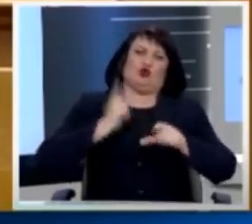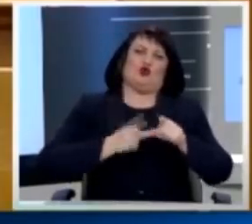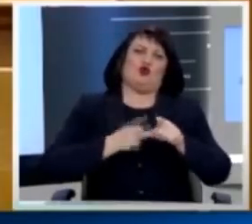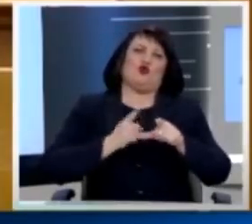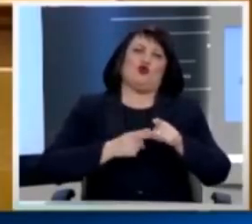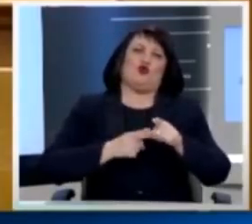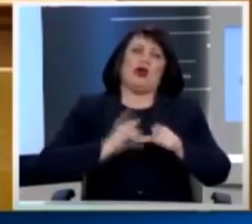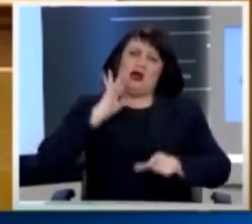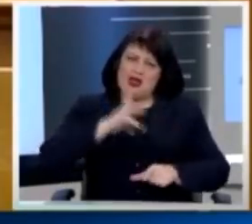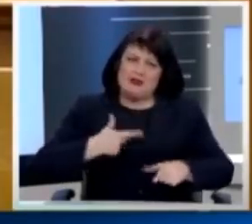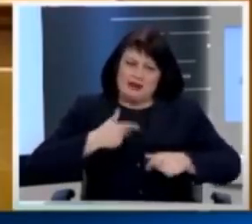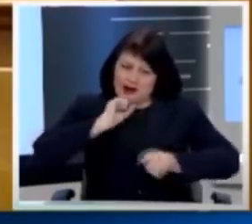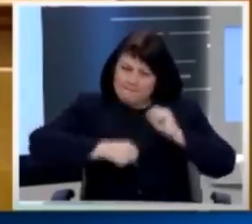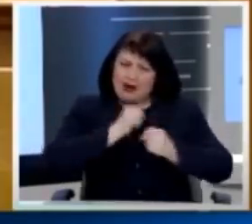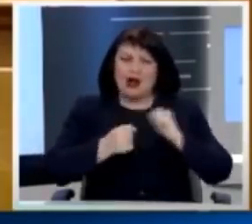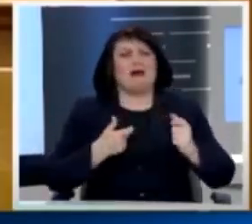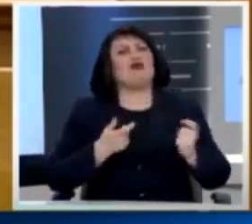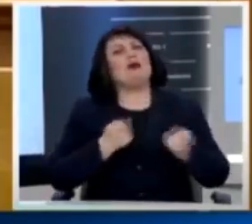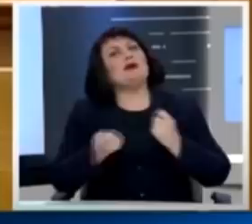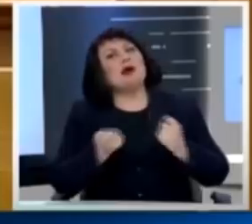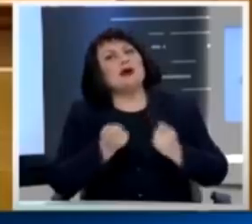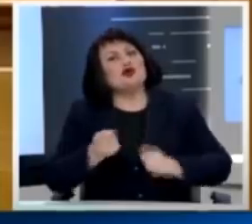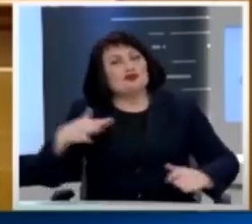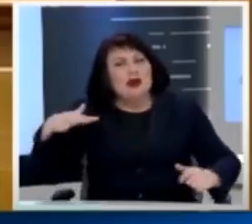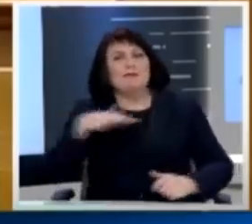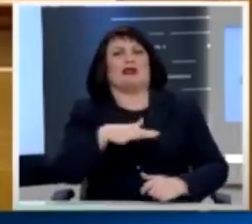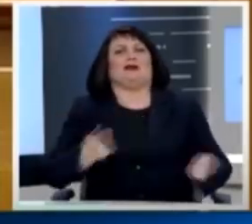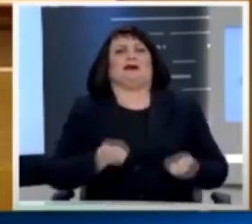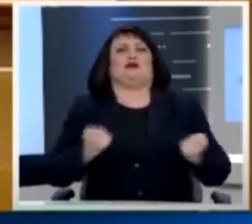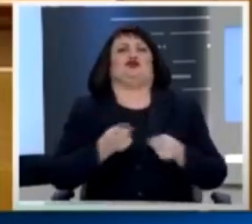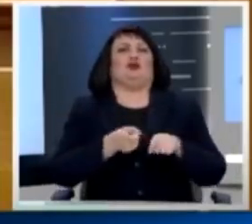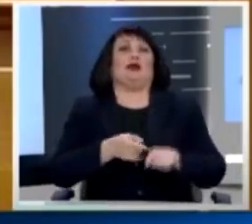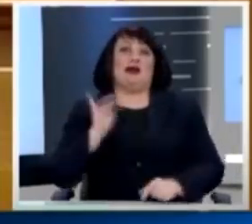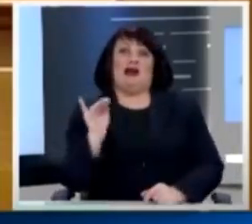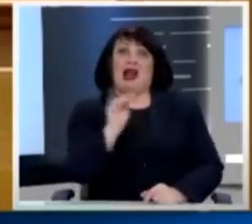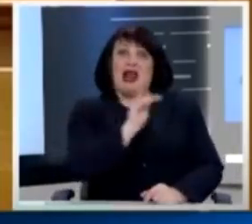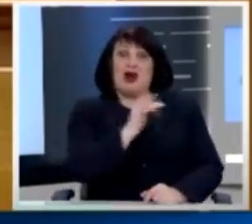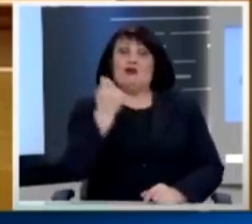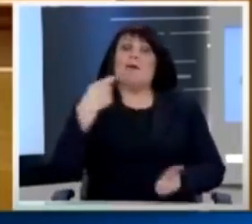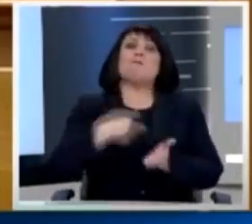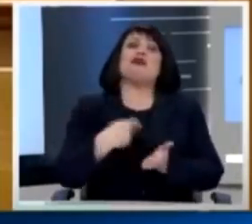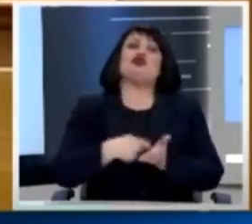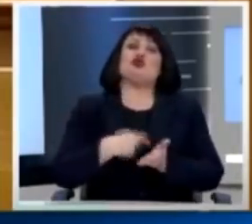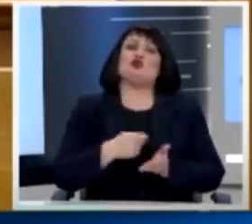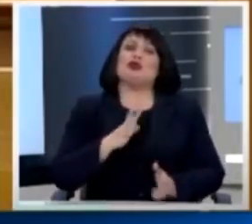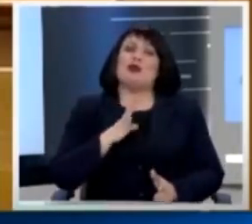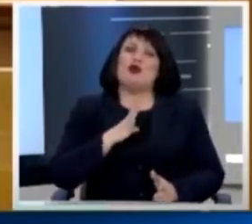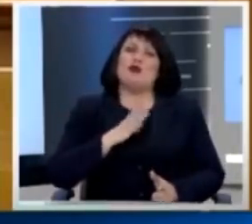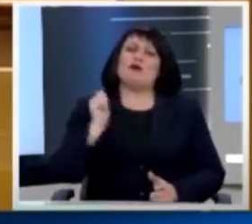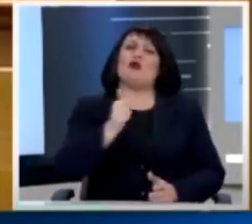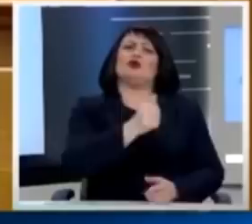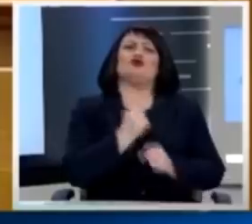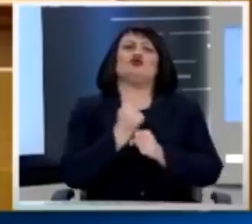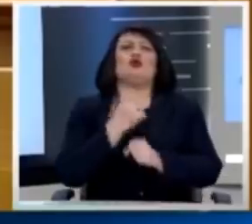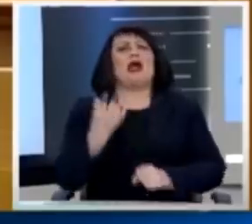που αγωνίζεται καθημερινά για να οργανωθεί η αντεπίθεση των εργαζομένων. Καλούμε τους μισθωτούς και τους